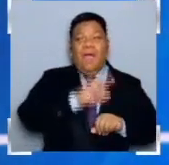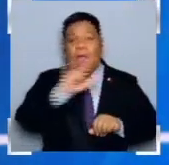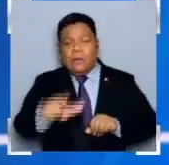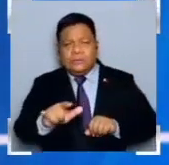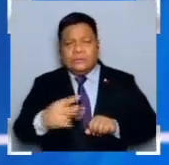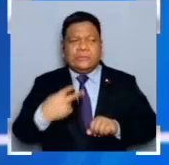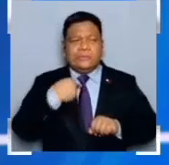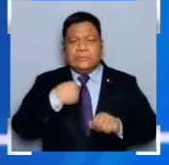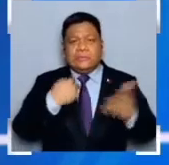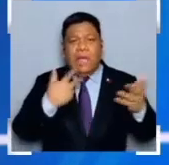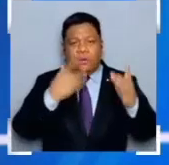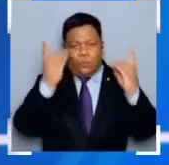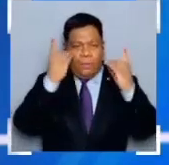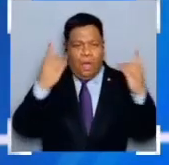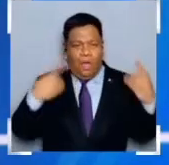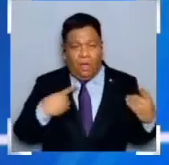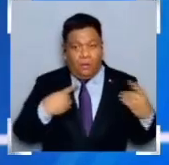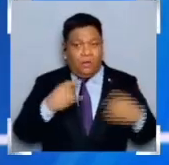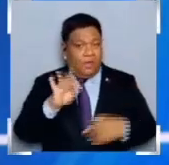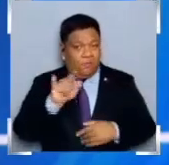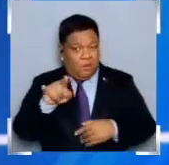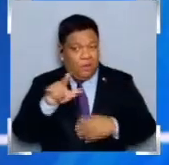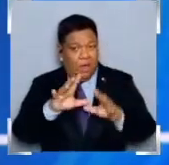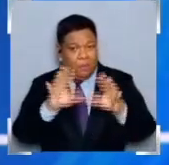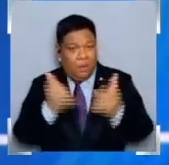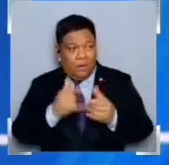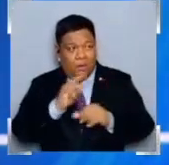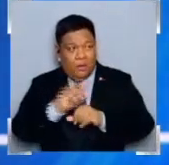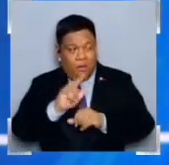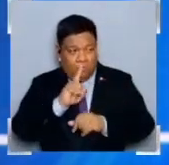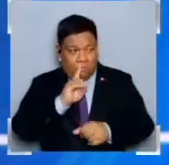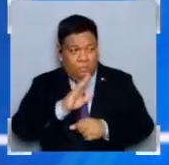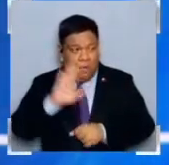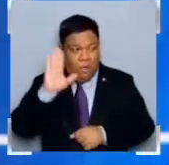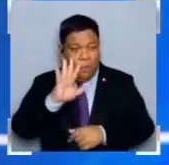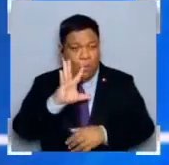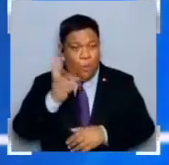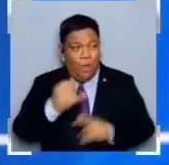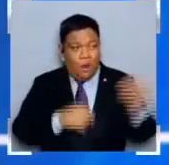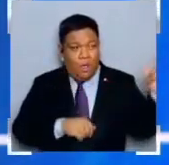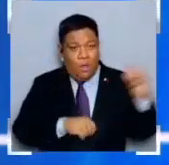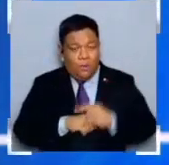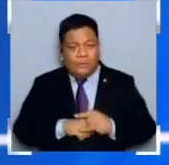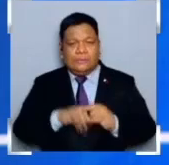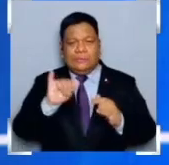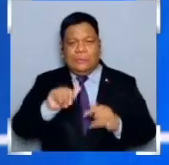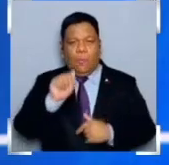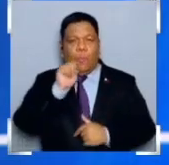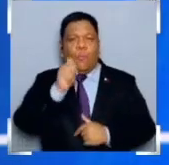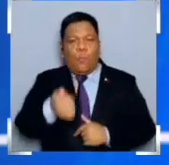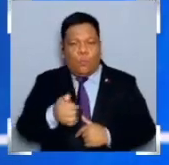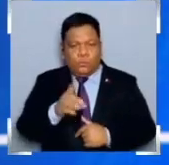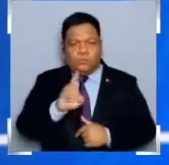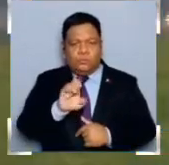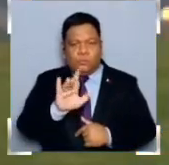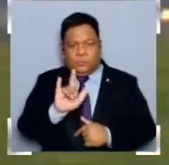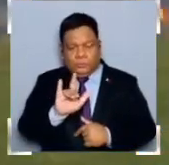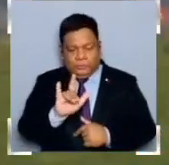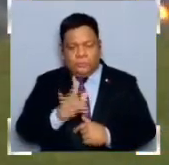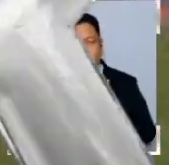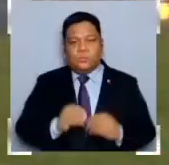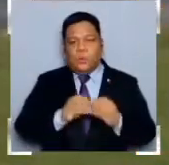mga airline company, makakauwi sila sa mismong araw ng Pasko. Saksi si Mark Salazar.